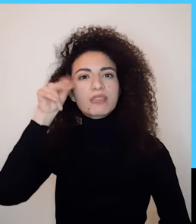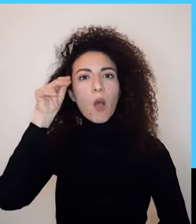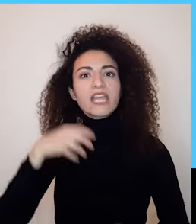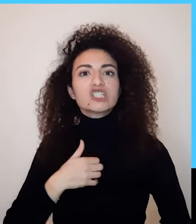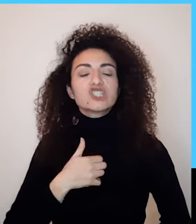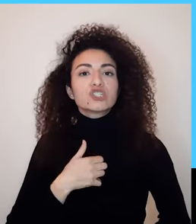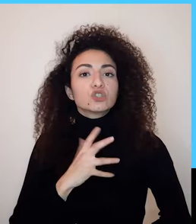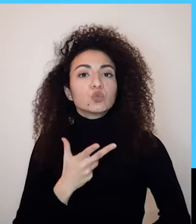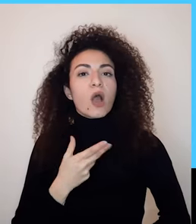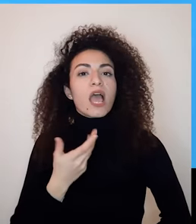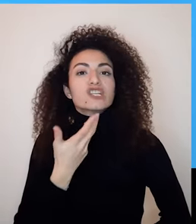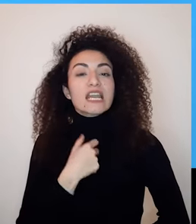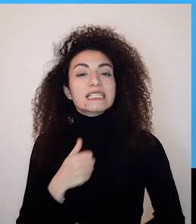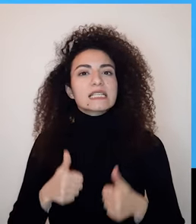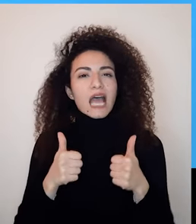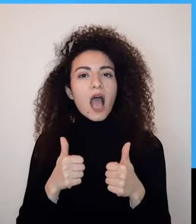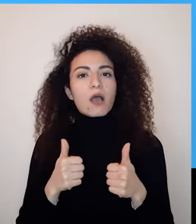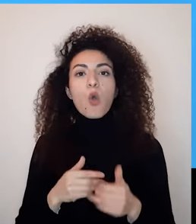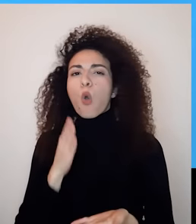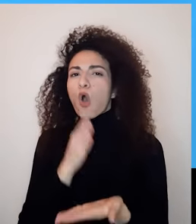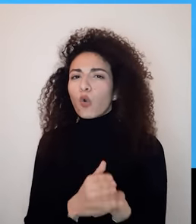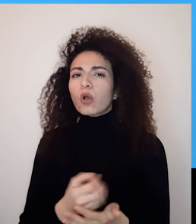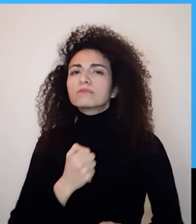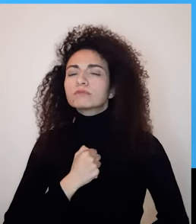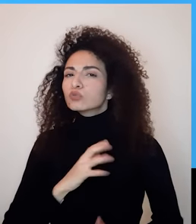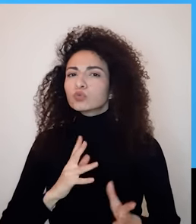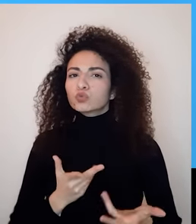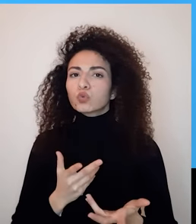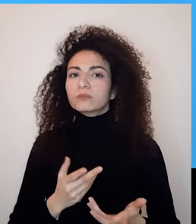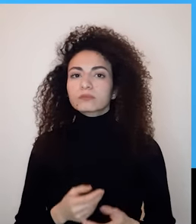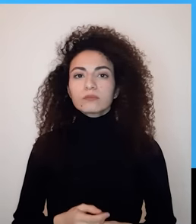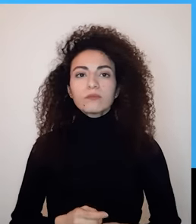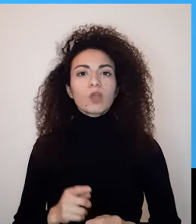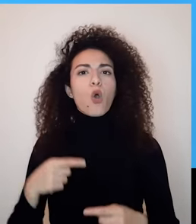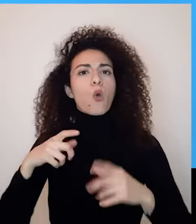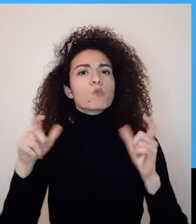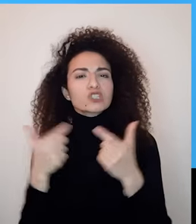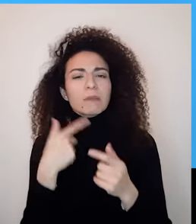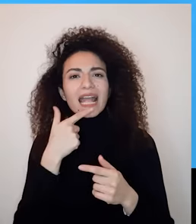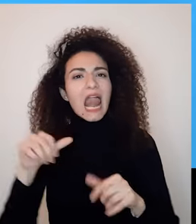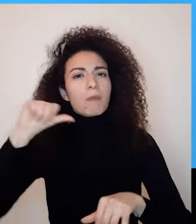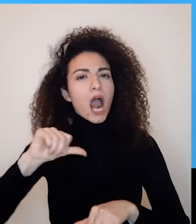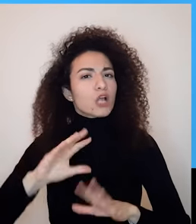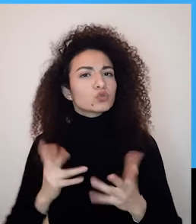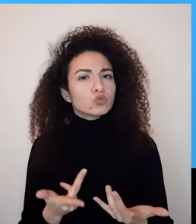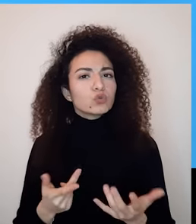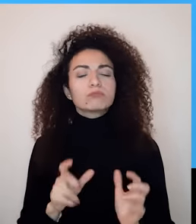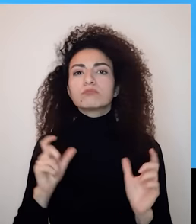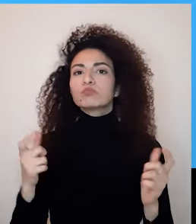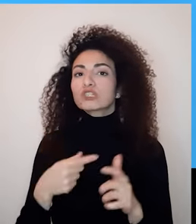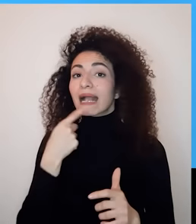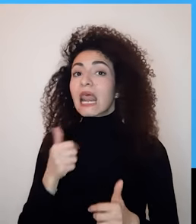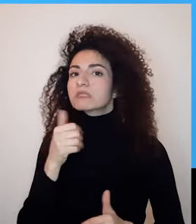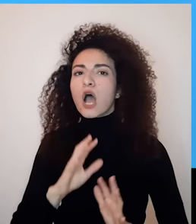بيبدأ بالتوعية الجنسية الصحيحة وتكوين شخصية بتعرف حقوقها بشكل كامل وما بتتنازل عن دفاع عن حقها باسم المحرمات